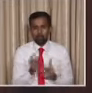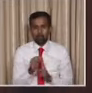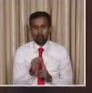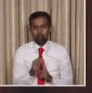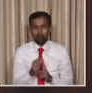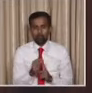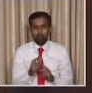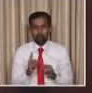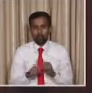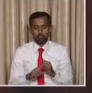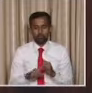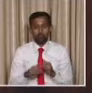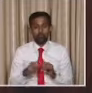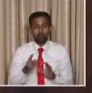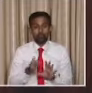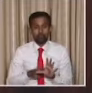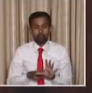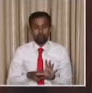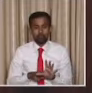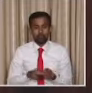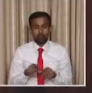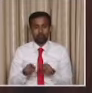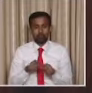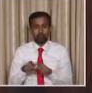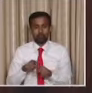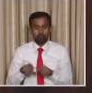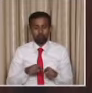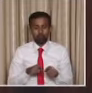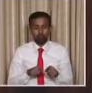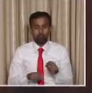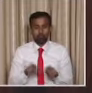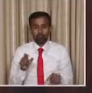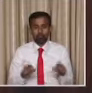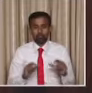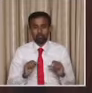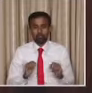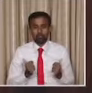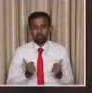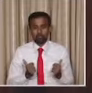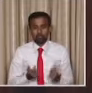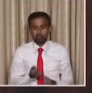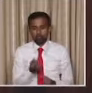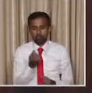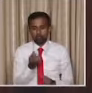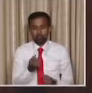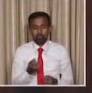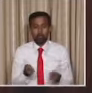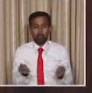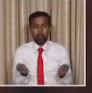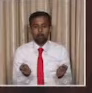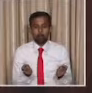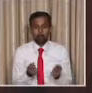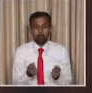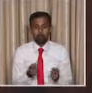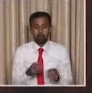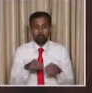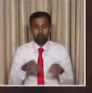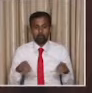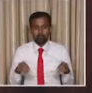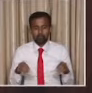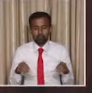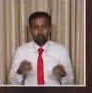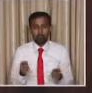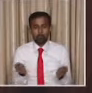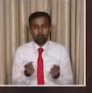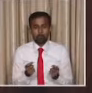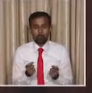දුම්බර උඩු නුවර යටි නුවර මේ ආසනවල මිනිස්සු ජීවත් වෙන්නේ සුළු අපනයන භෝග වලින්. එදා මම